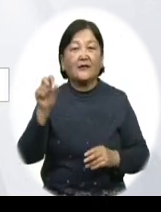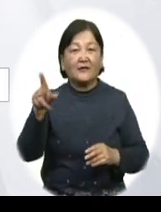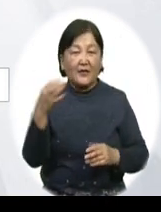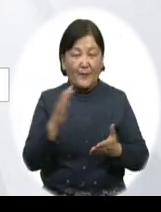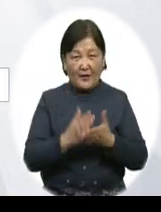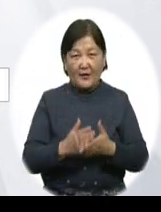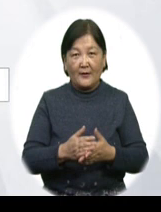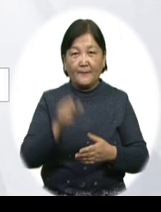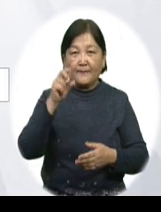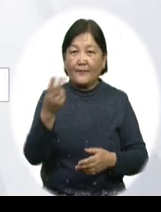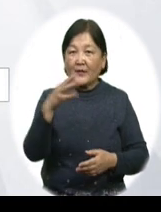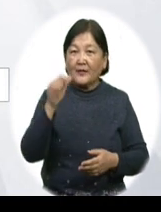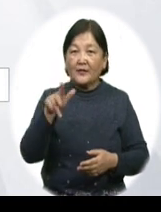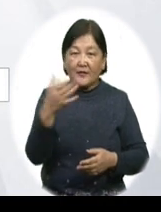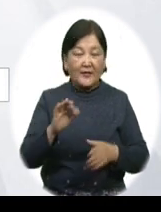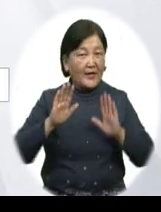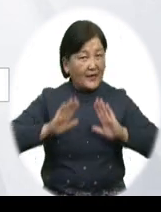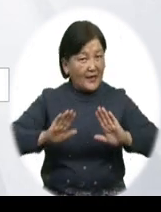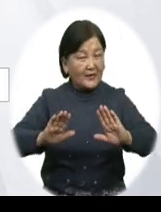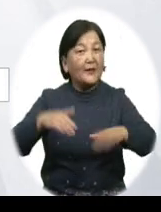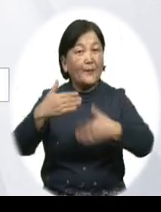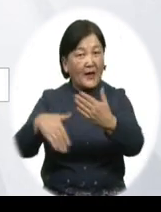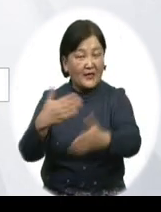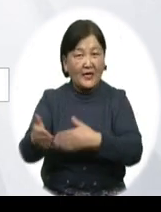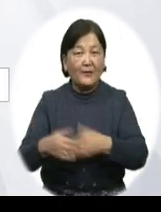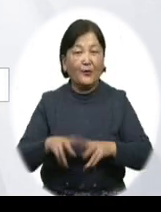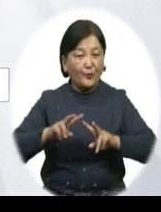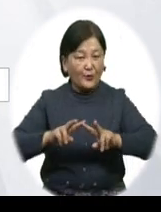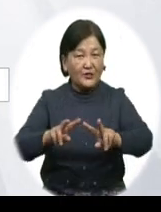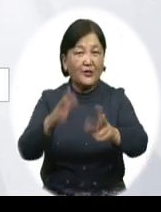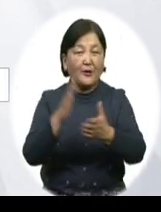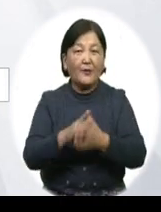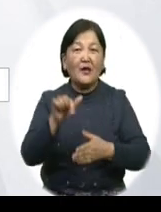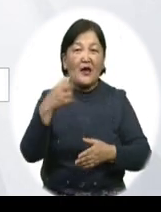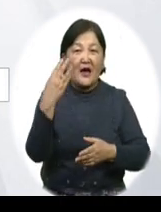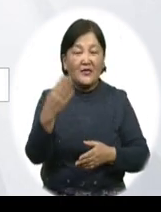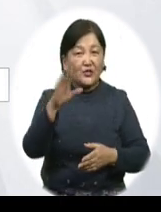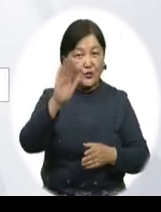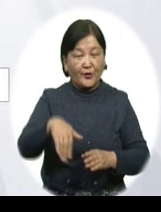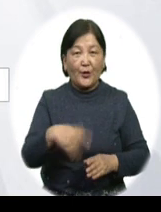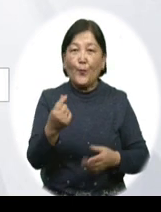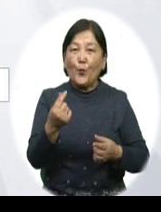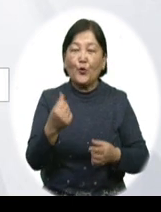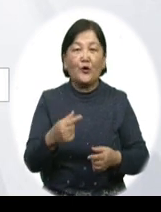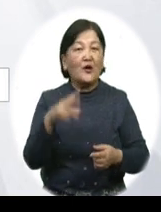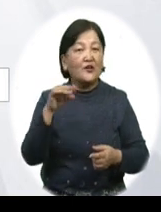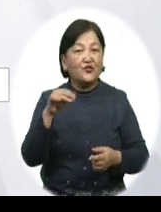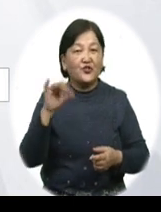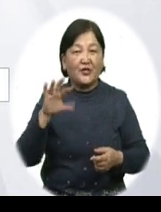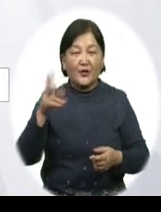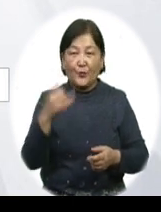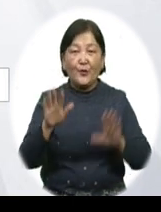төсөв маань алдагдaltaй яваад байвал ханш сулрах ийм үр дагавар би олно. За мөн бодлогын хүүг